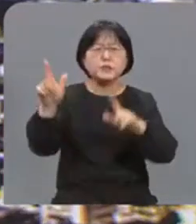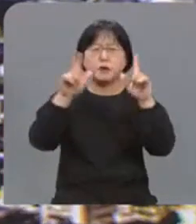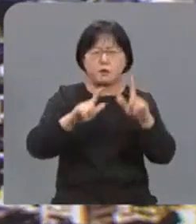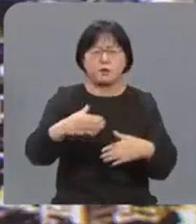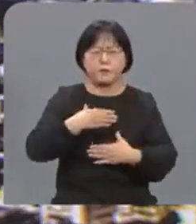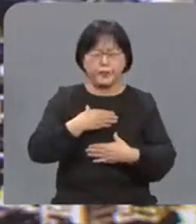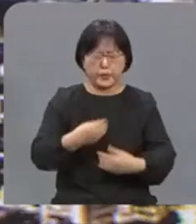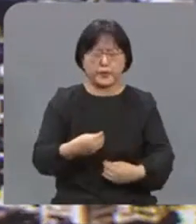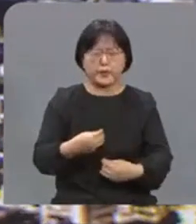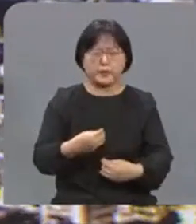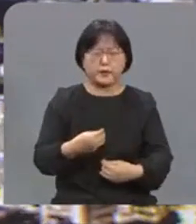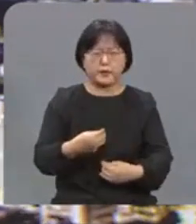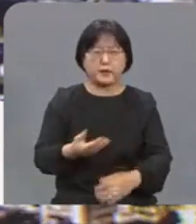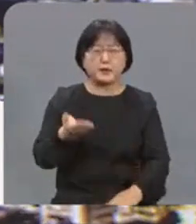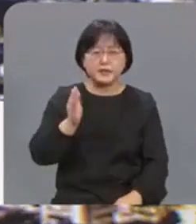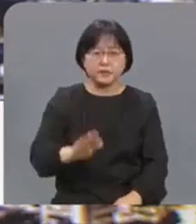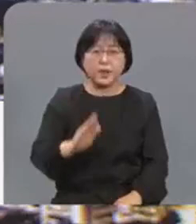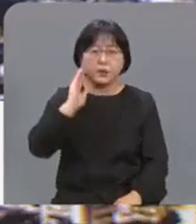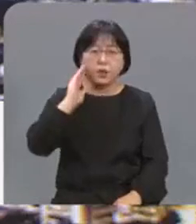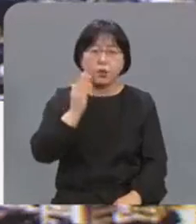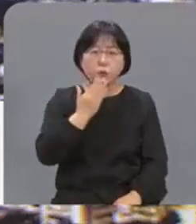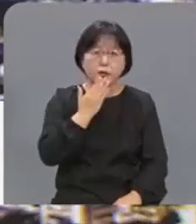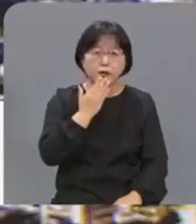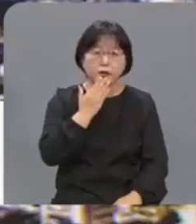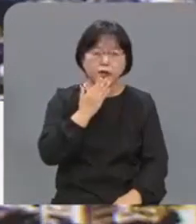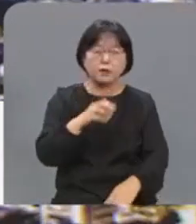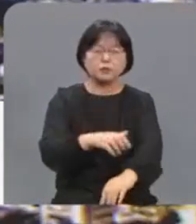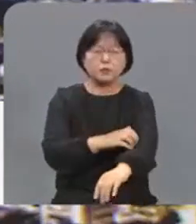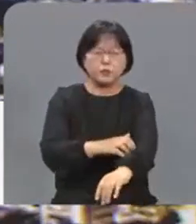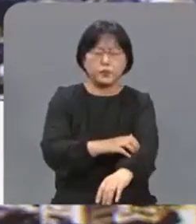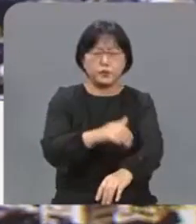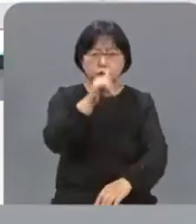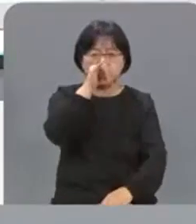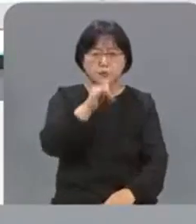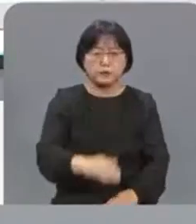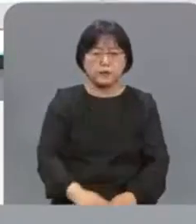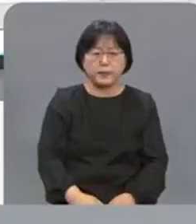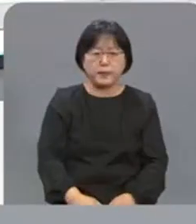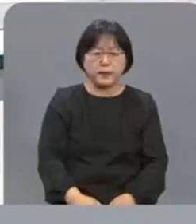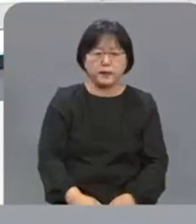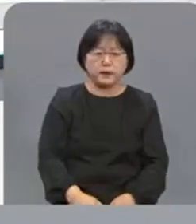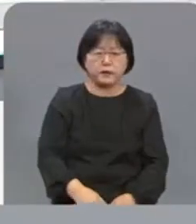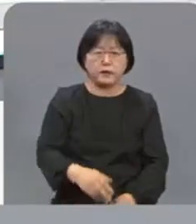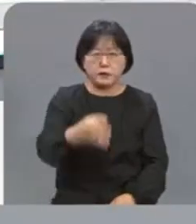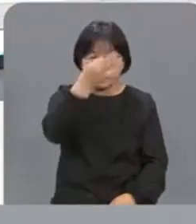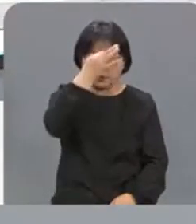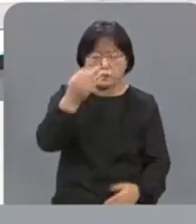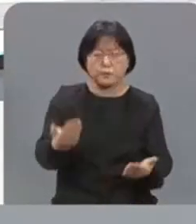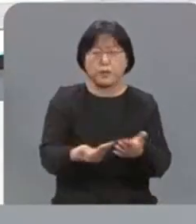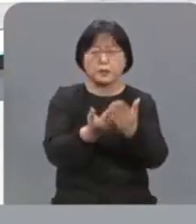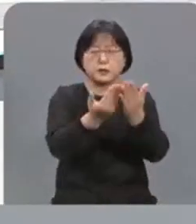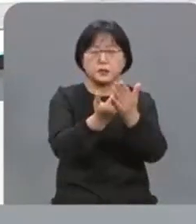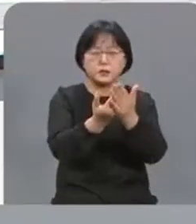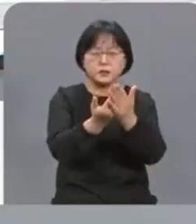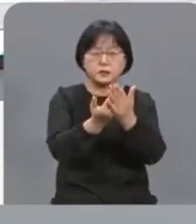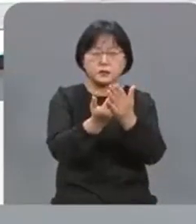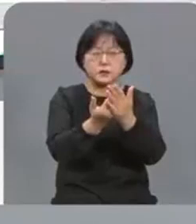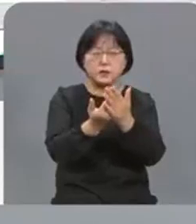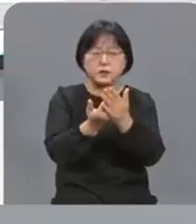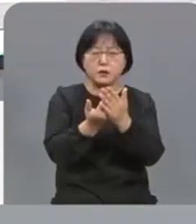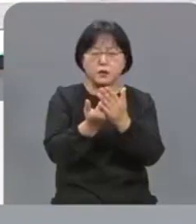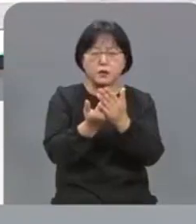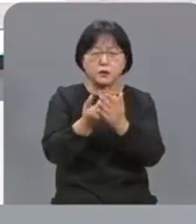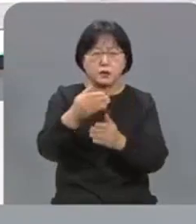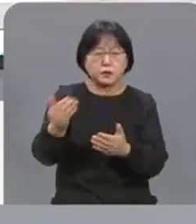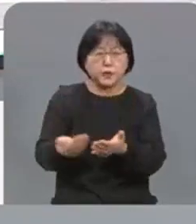굉장히 편리해요. 그러나 농인들에게는 다소 불편하기도 해요. 어찌 보면 기술이 발전되었으니까 조금